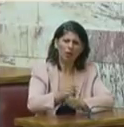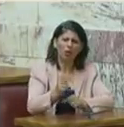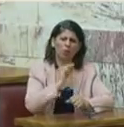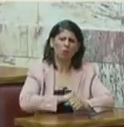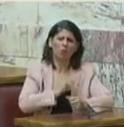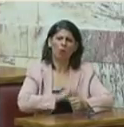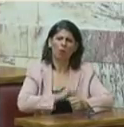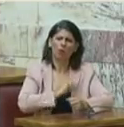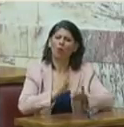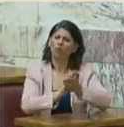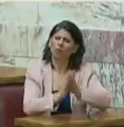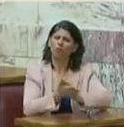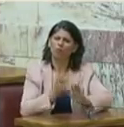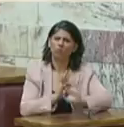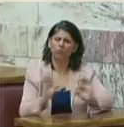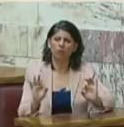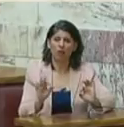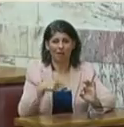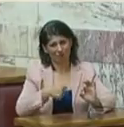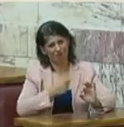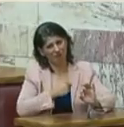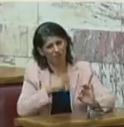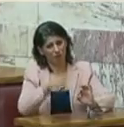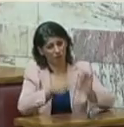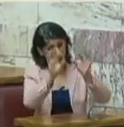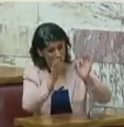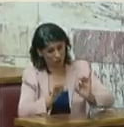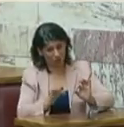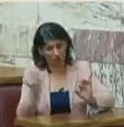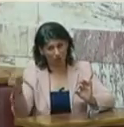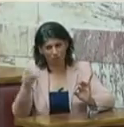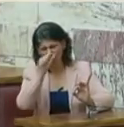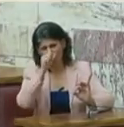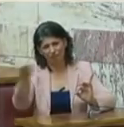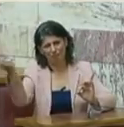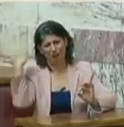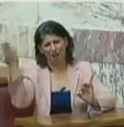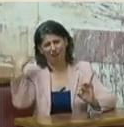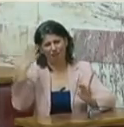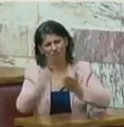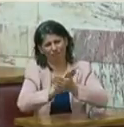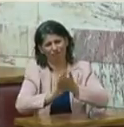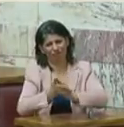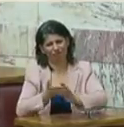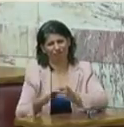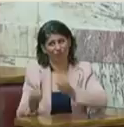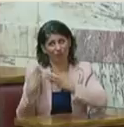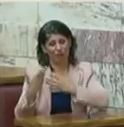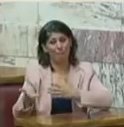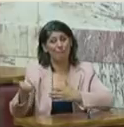πιστεύουμε ότι το μοντέλο αυτό, το μοντέλο σας, είναι ένα παροχημένο μοντέλο. Γι' αυτό και εμείς